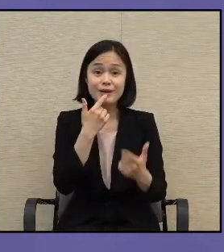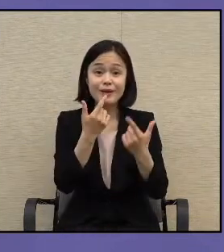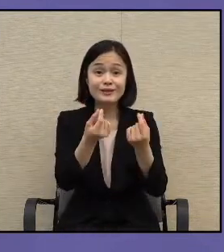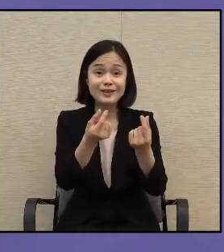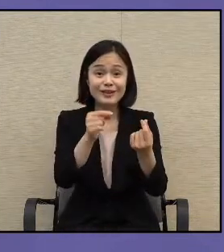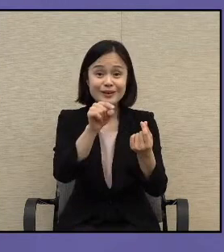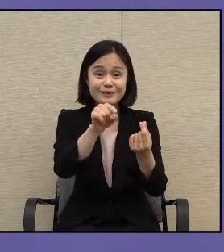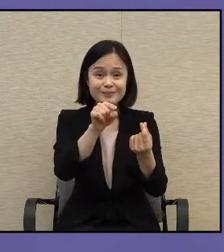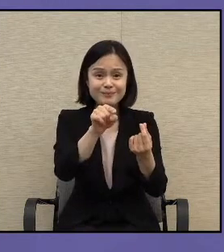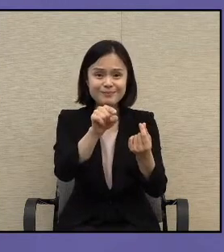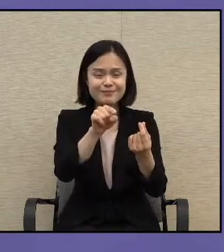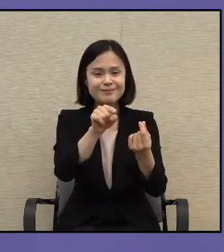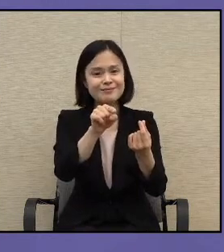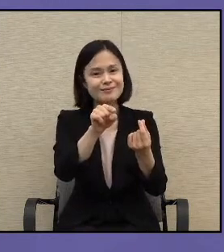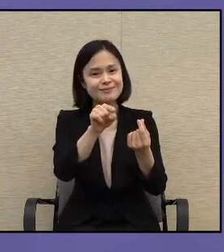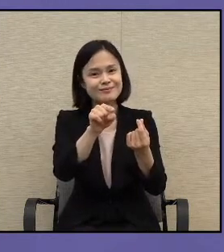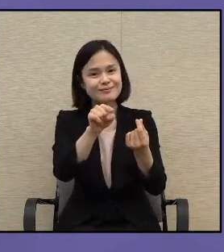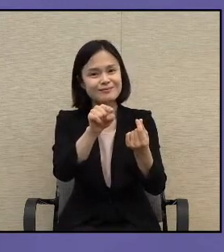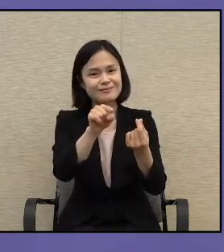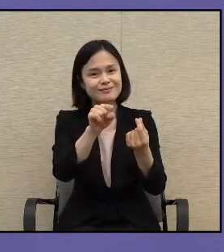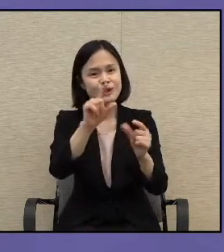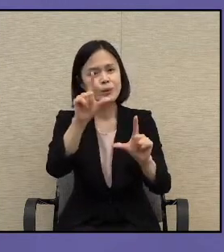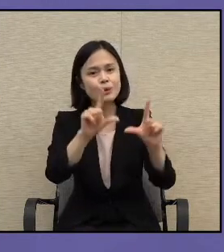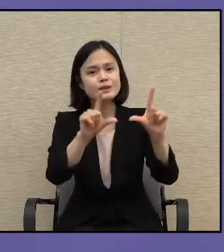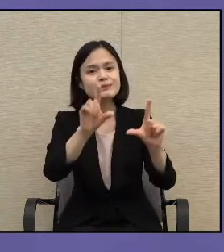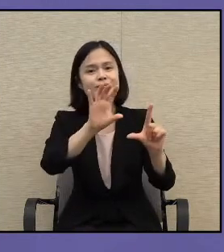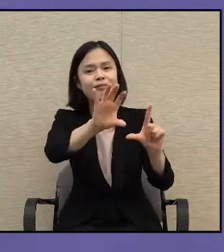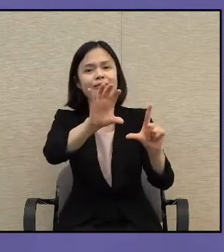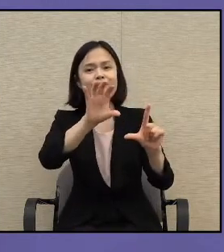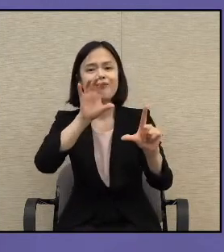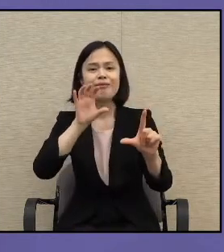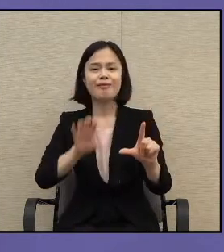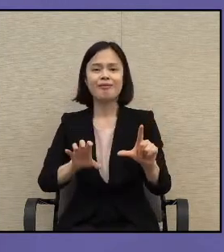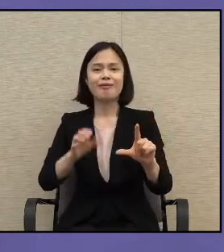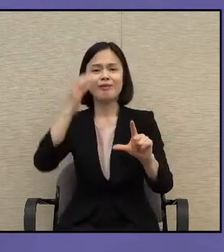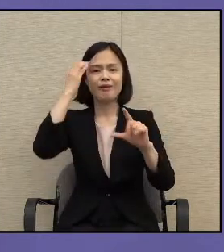부분들이 이제 어떻게 보자면 이제 저희